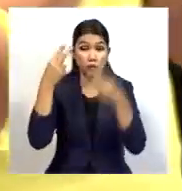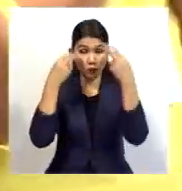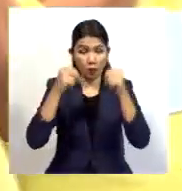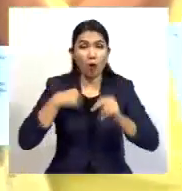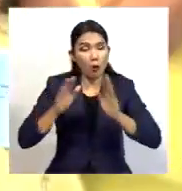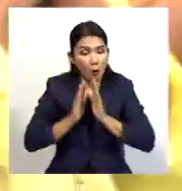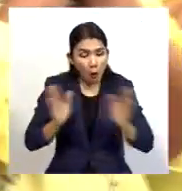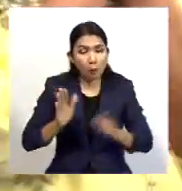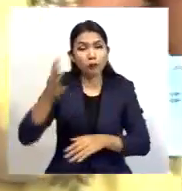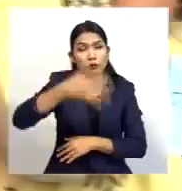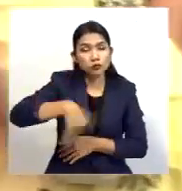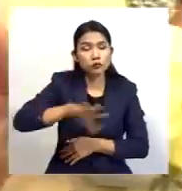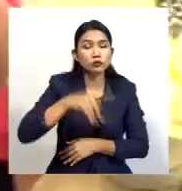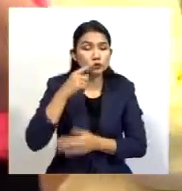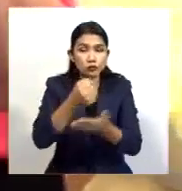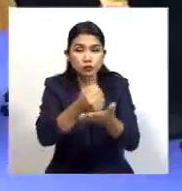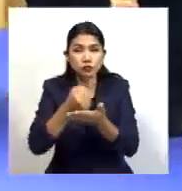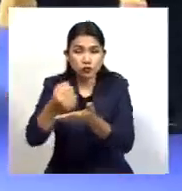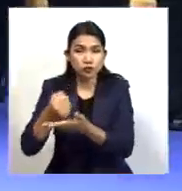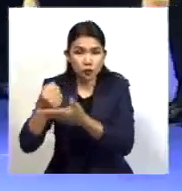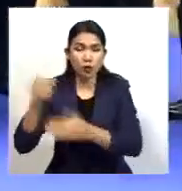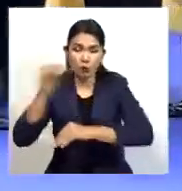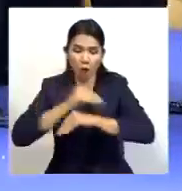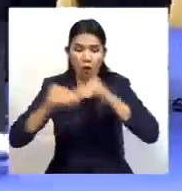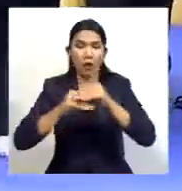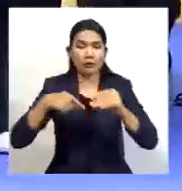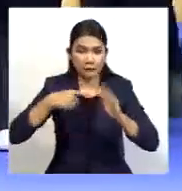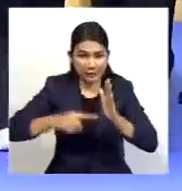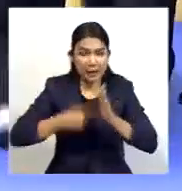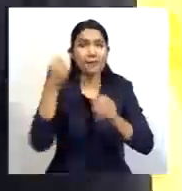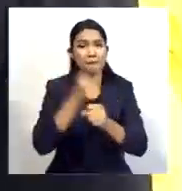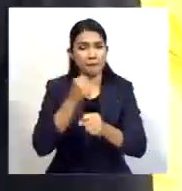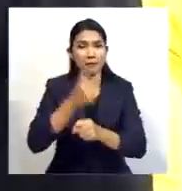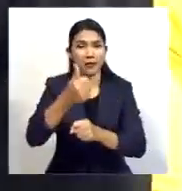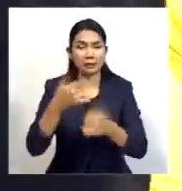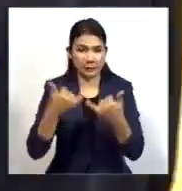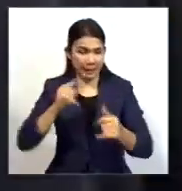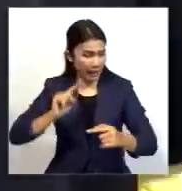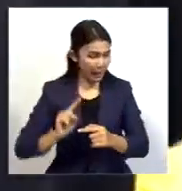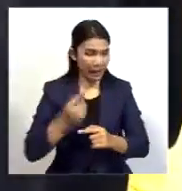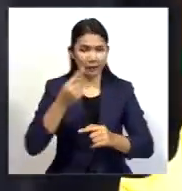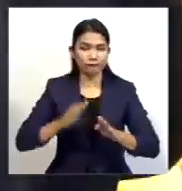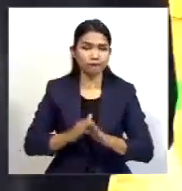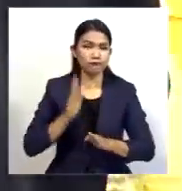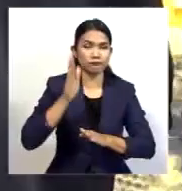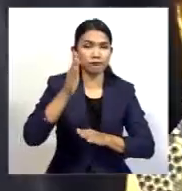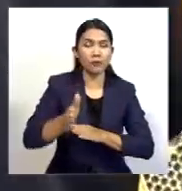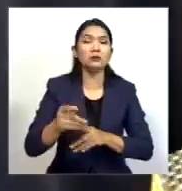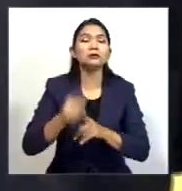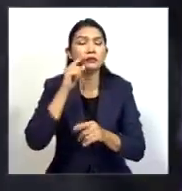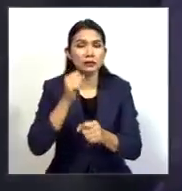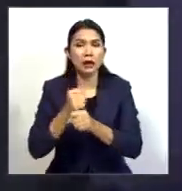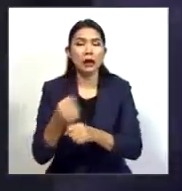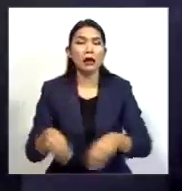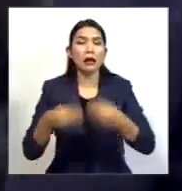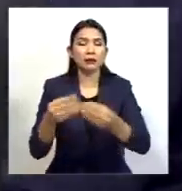ฝ่ายที่ร่วมมือร่วมใจกันทำโครงการนี้สามารถเริ่มต้นได้ถือว่าเป็นก้าวสำคัญจะสร้างความเข้มแข็งนำไ